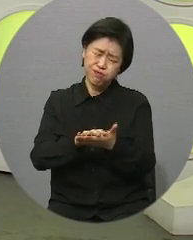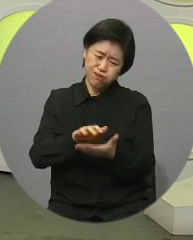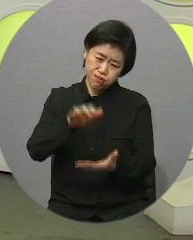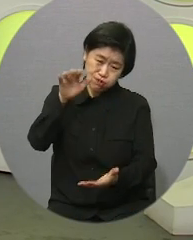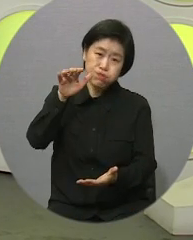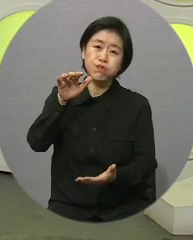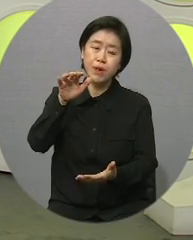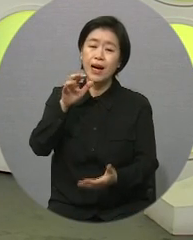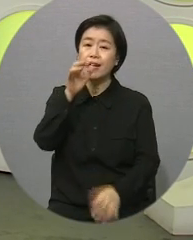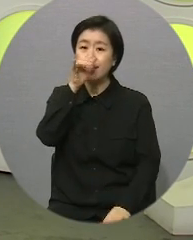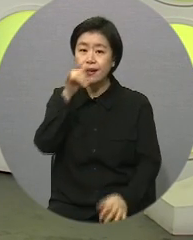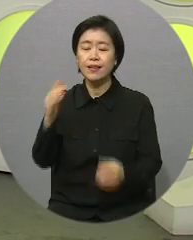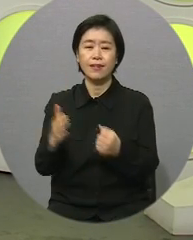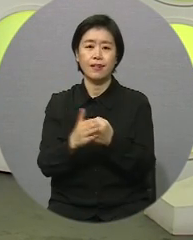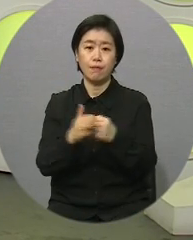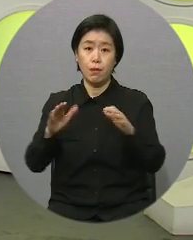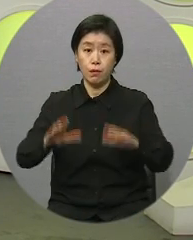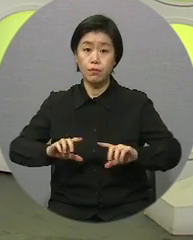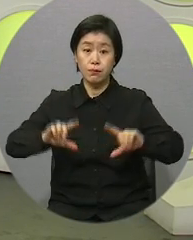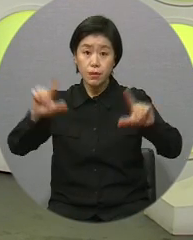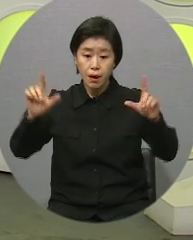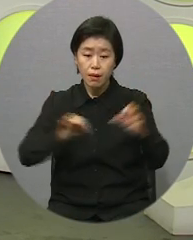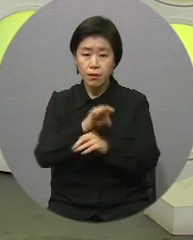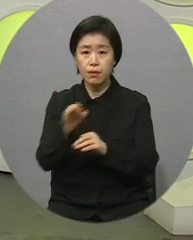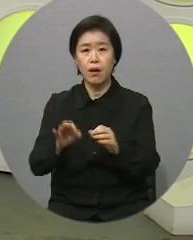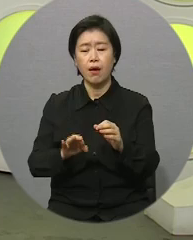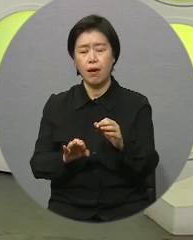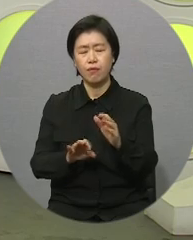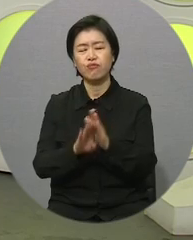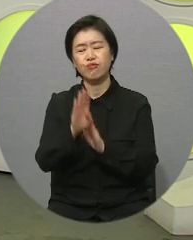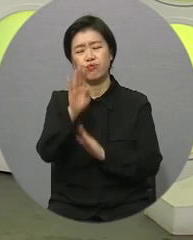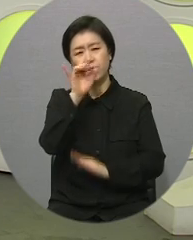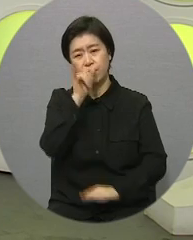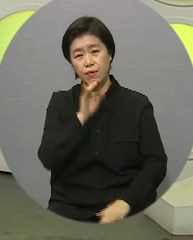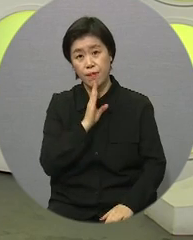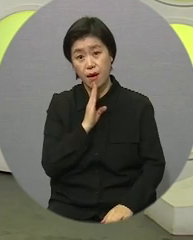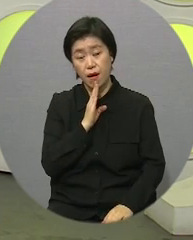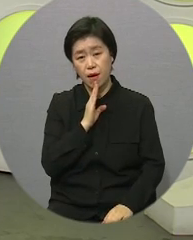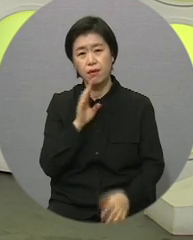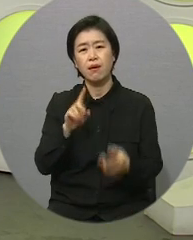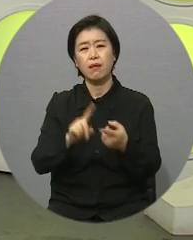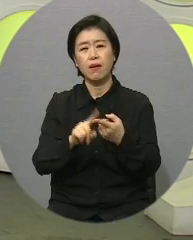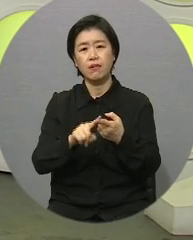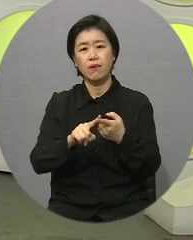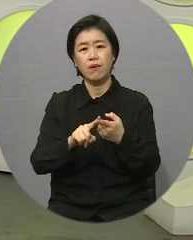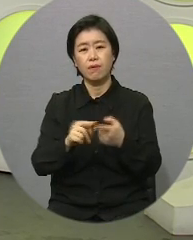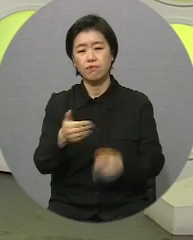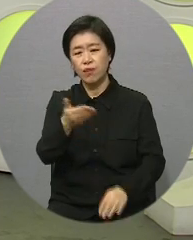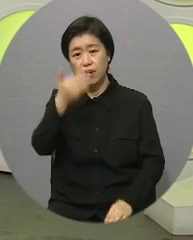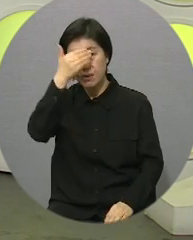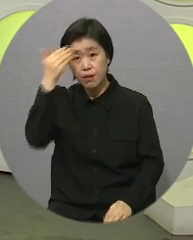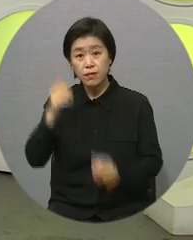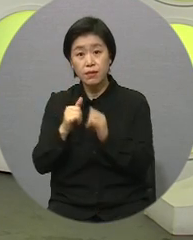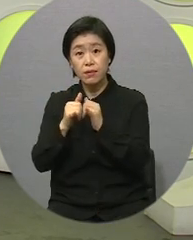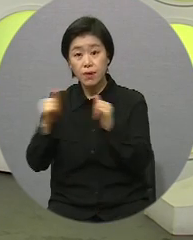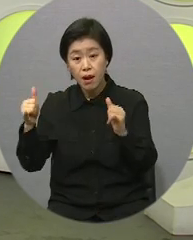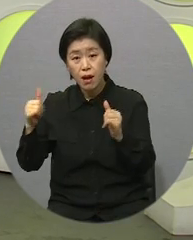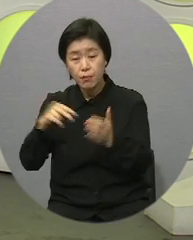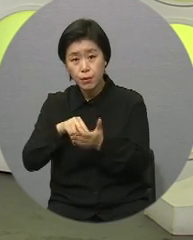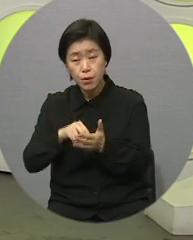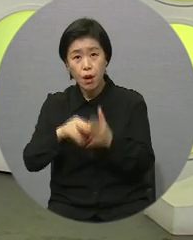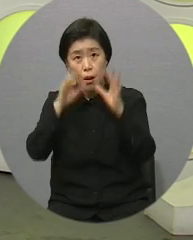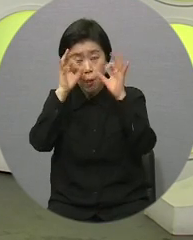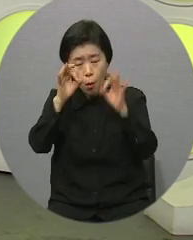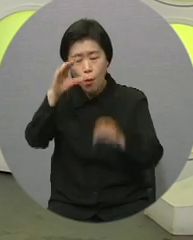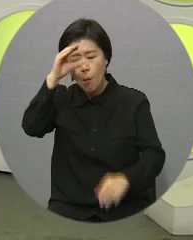해서 오늘날에 대한민국을 만들었으면 우리 후손들이 그걸 알아야 돼요 맞습니다 그리고 후손들이 나를